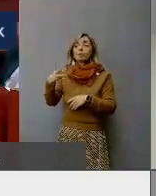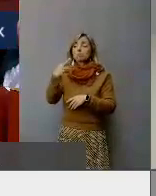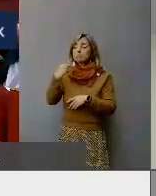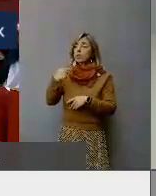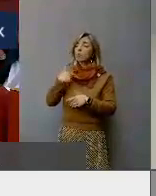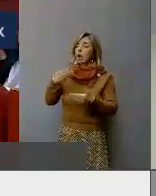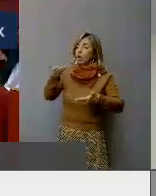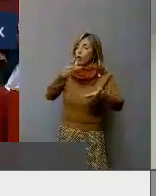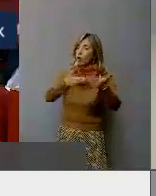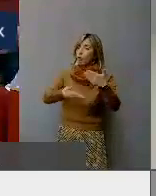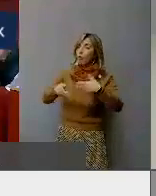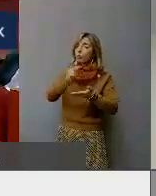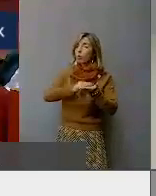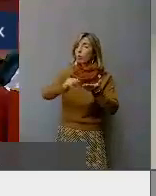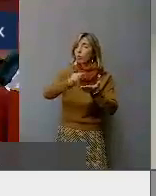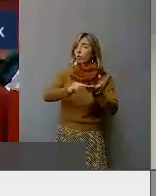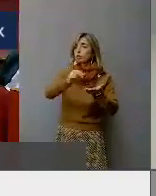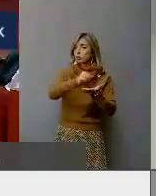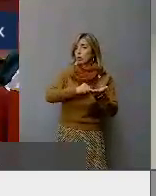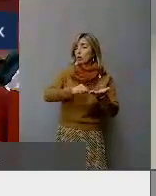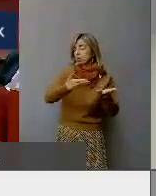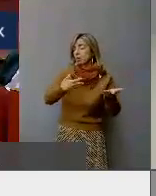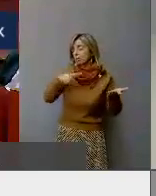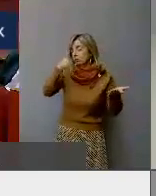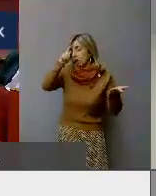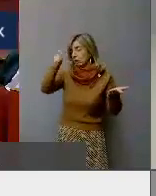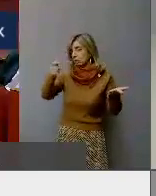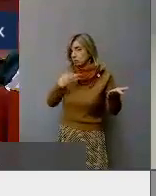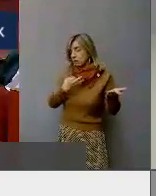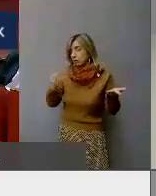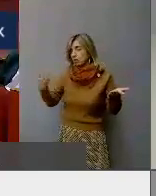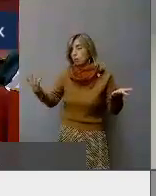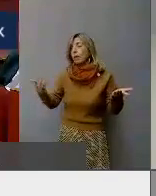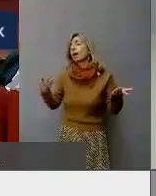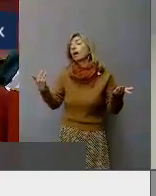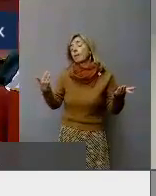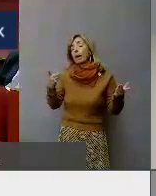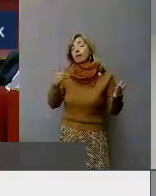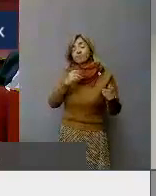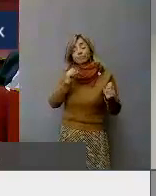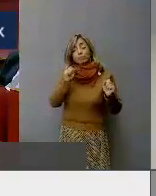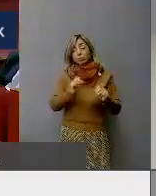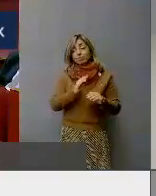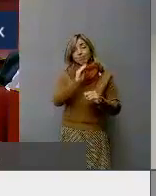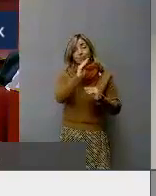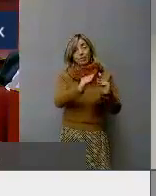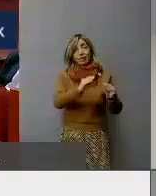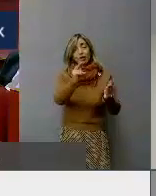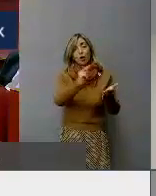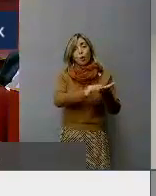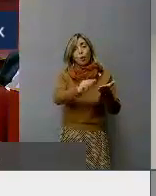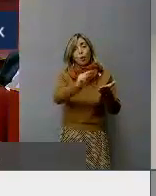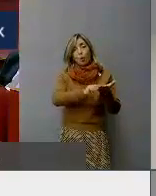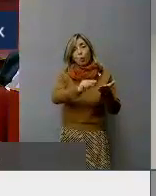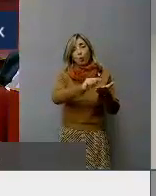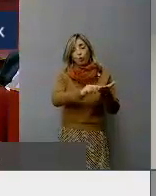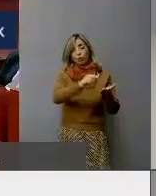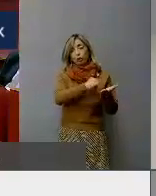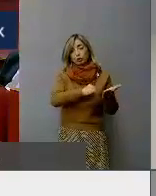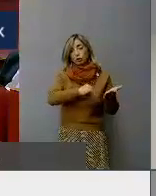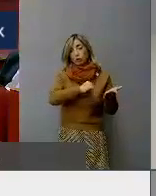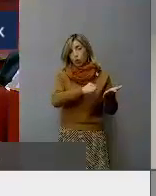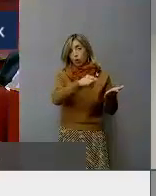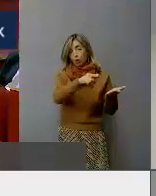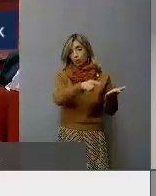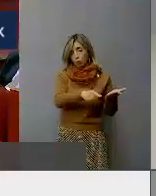però una cosa è rivolgersi diciamo come dire agli uffici del comune di cui sia amministratore è un